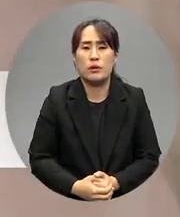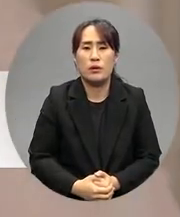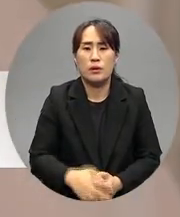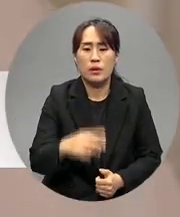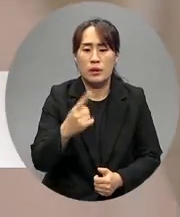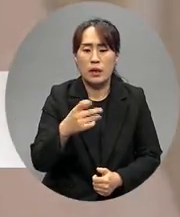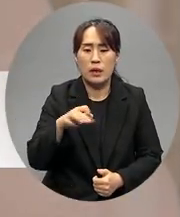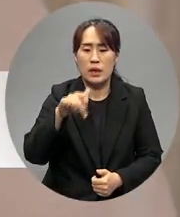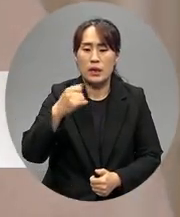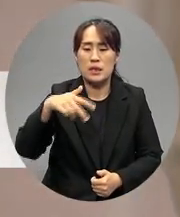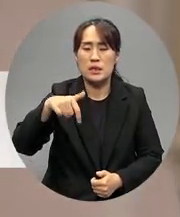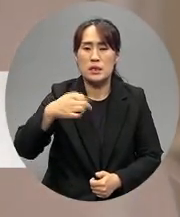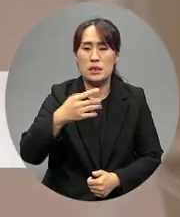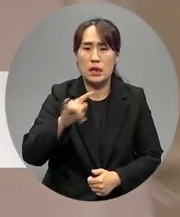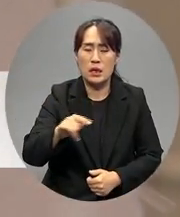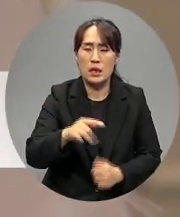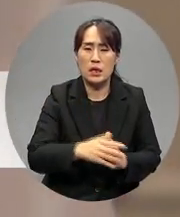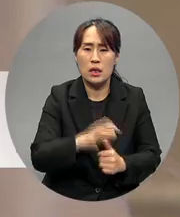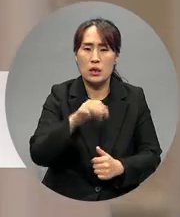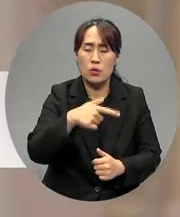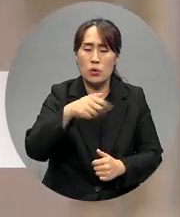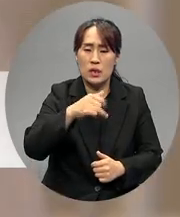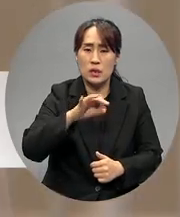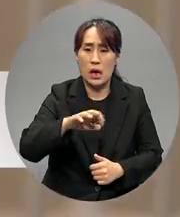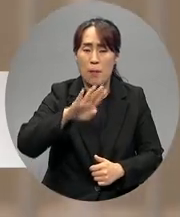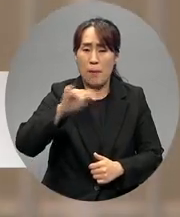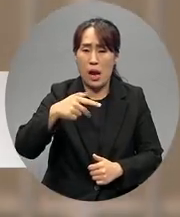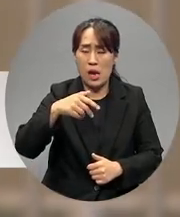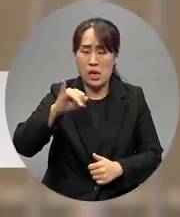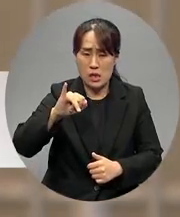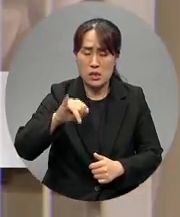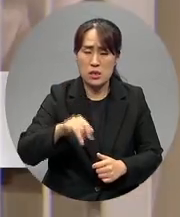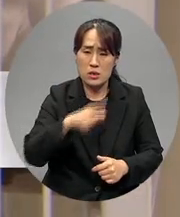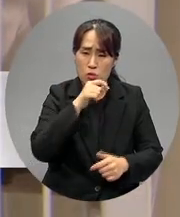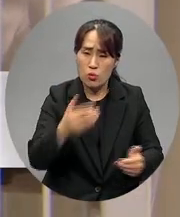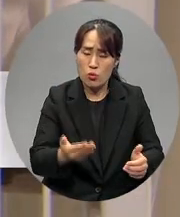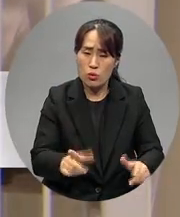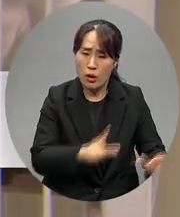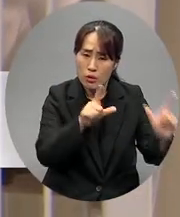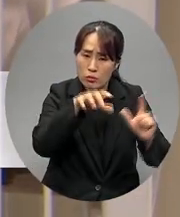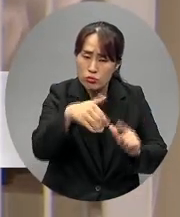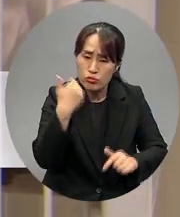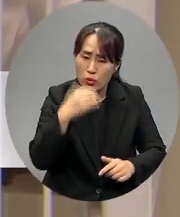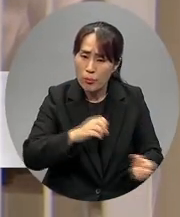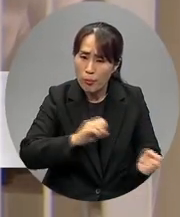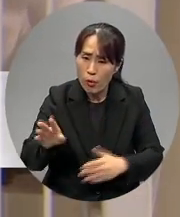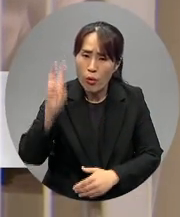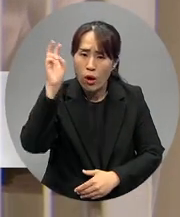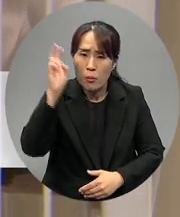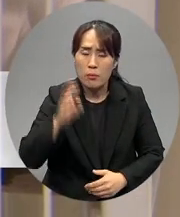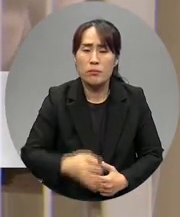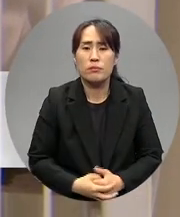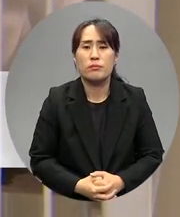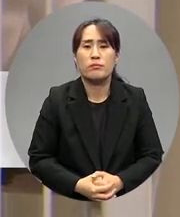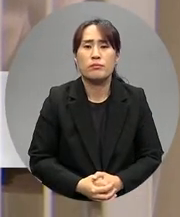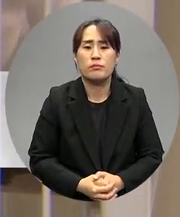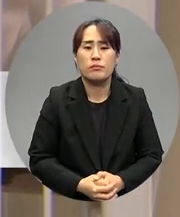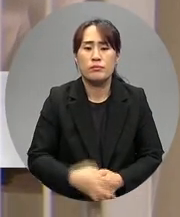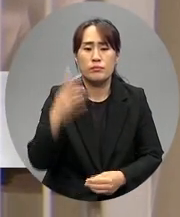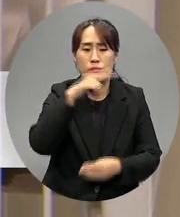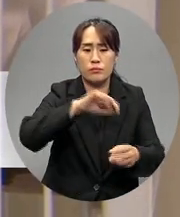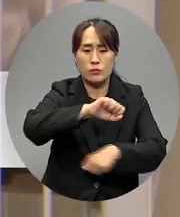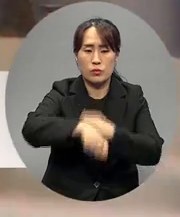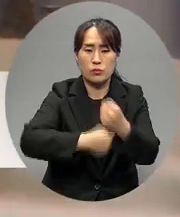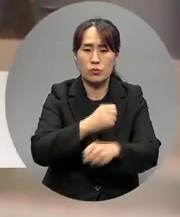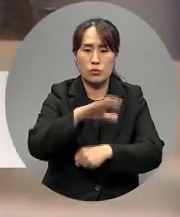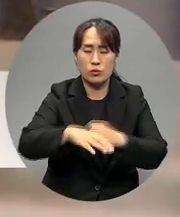댕기 흰지르래기는 인도네시아 발리에만 사는 희귀종이어서 누군가 버리고 간 것으로 추정됩니다.